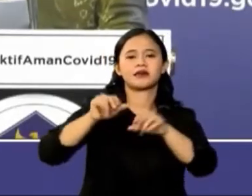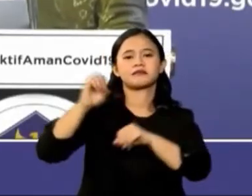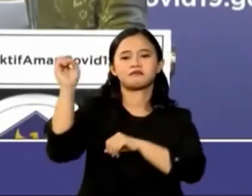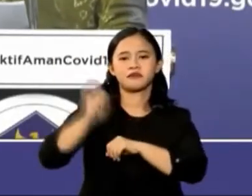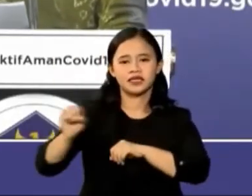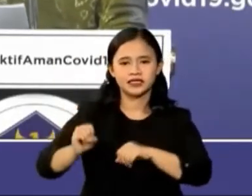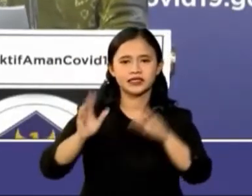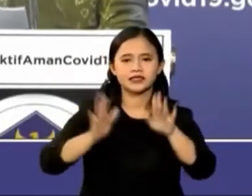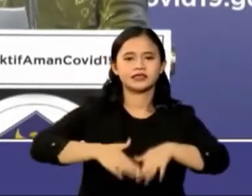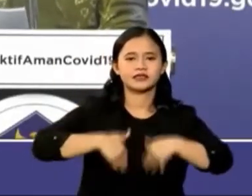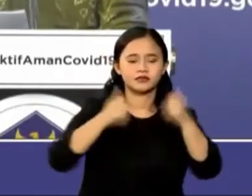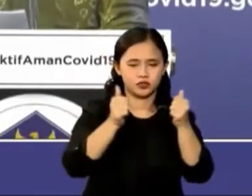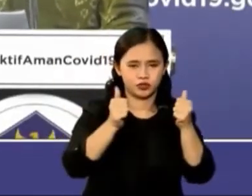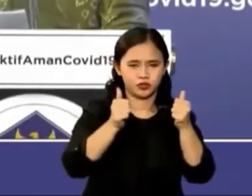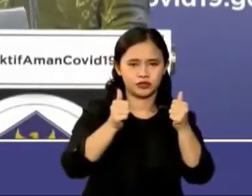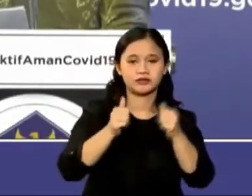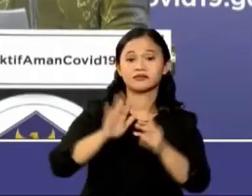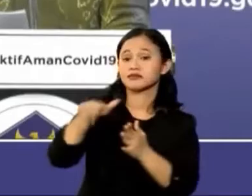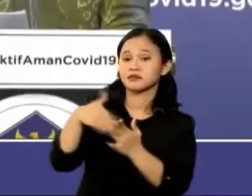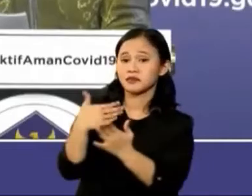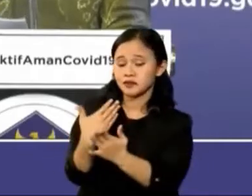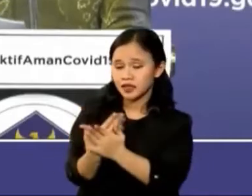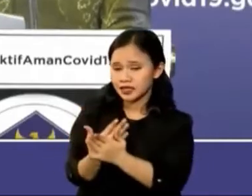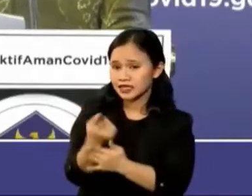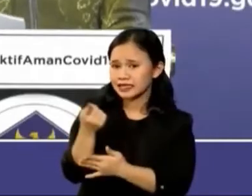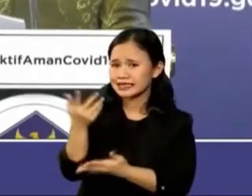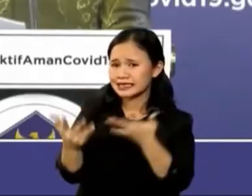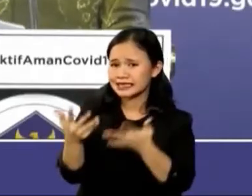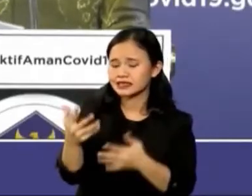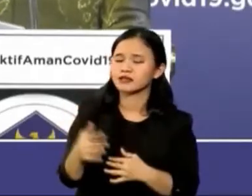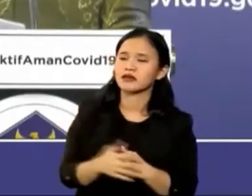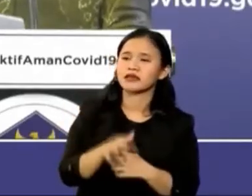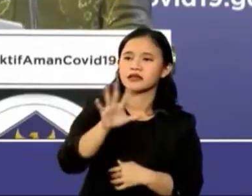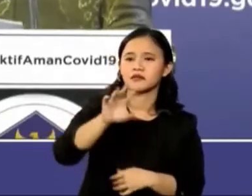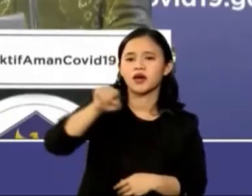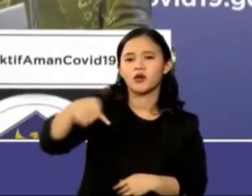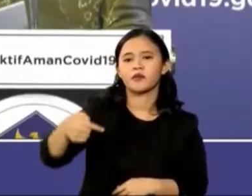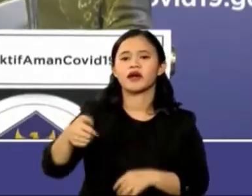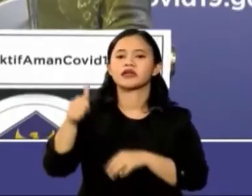35,8% sembuh, sedangkan kematian berada di kisaran